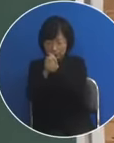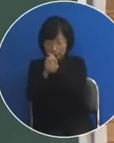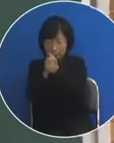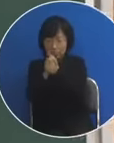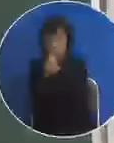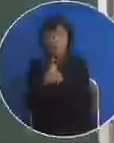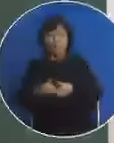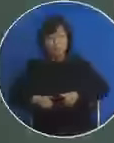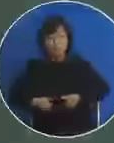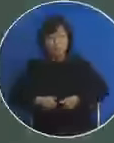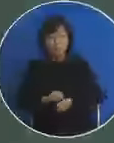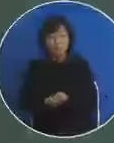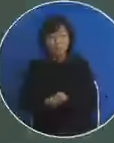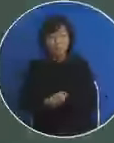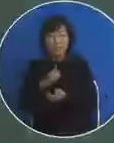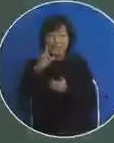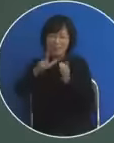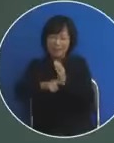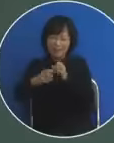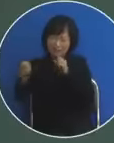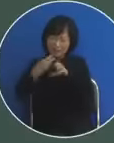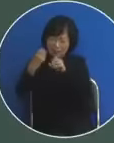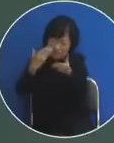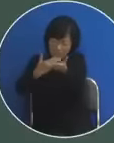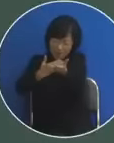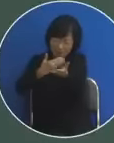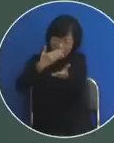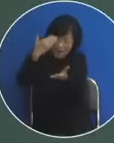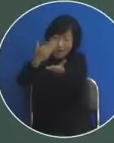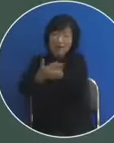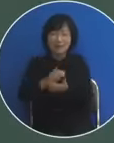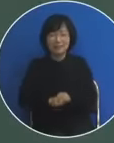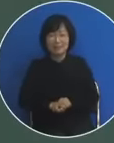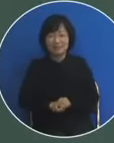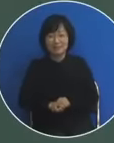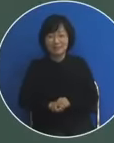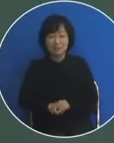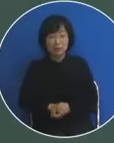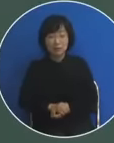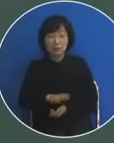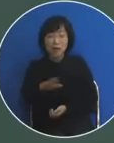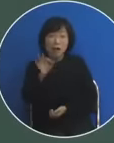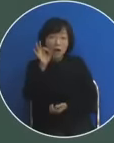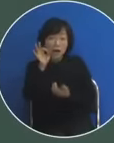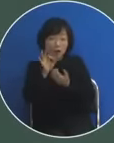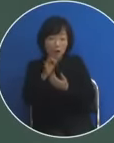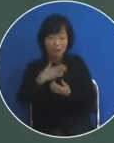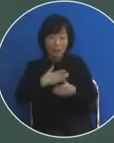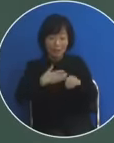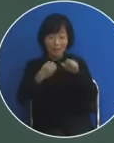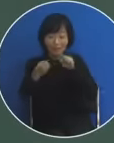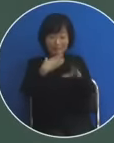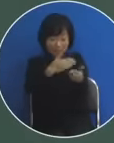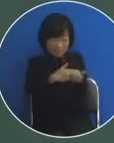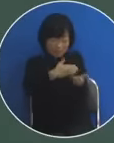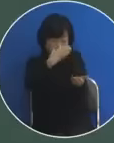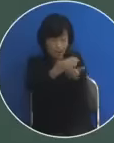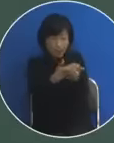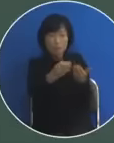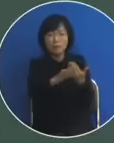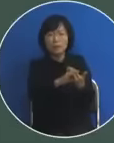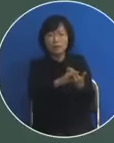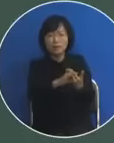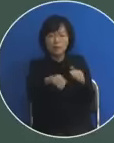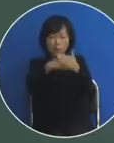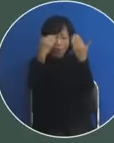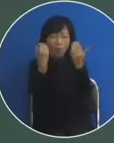receive all the answers. 그다음에 응답 왔을 때는 And then once the answers come, 모든 영광을 하나님께 그리고 다른 사람에게. And giving all the glory to